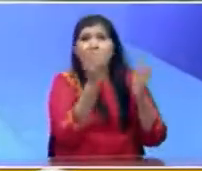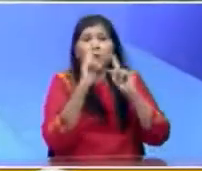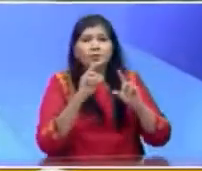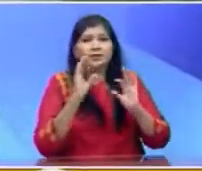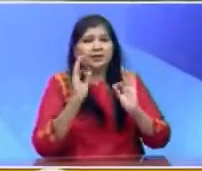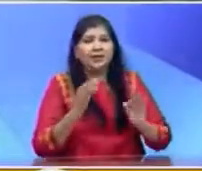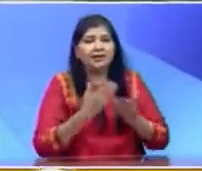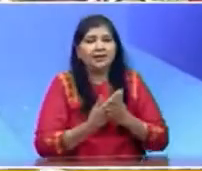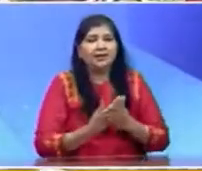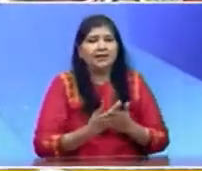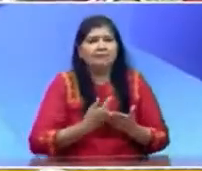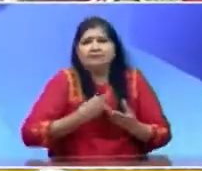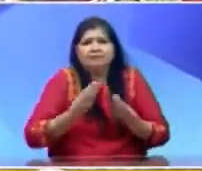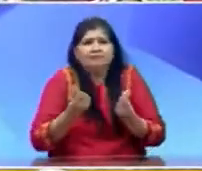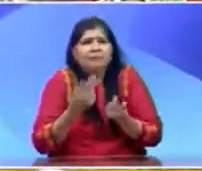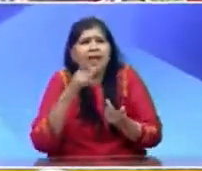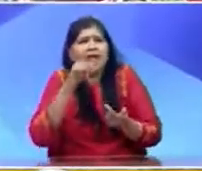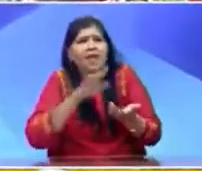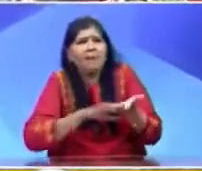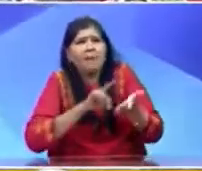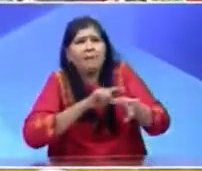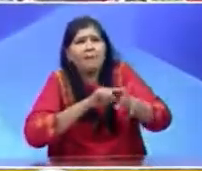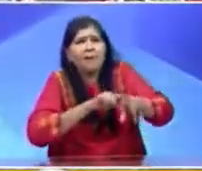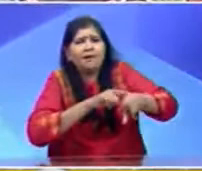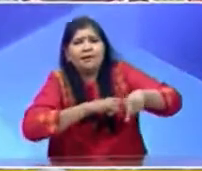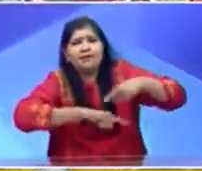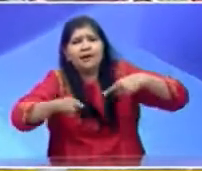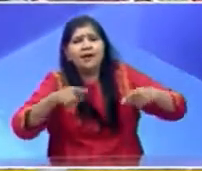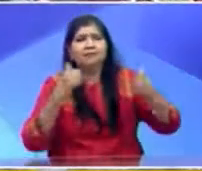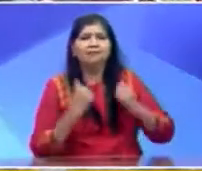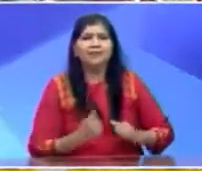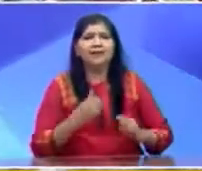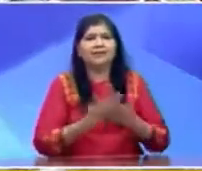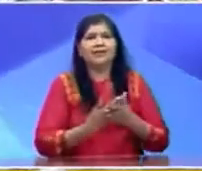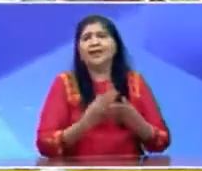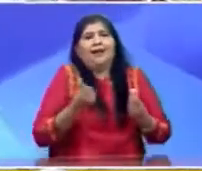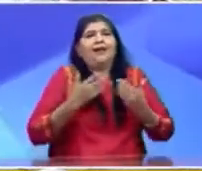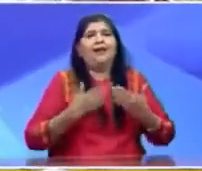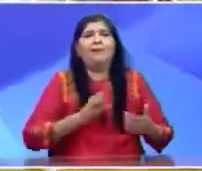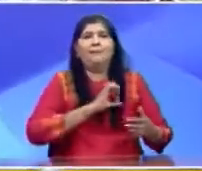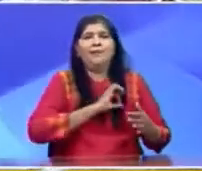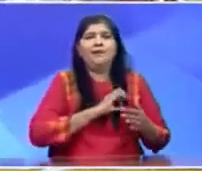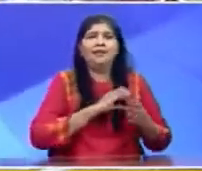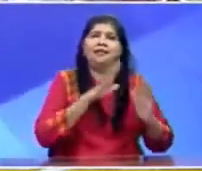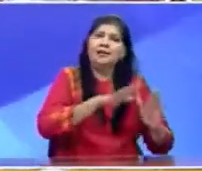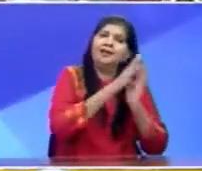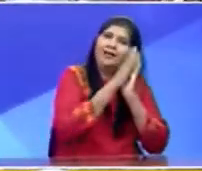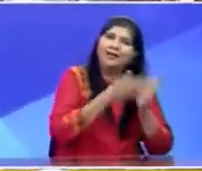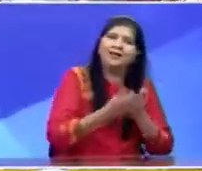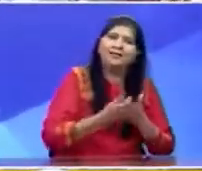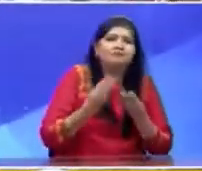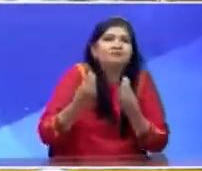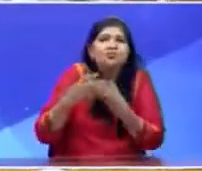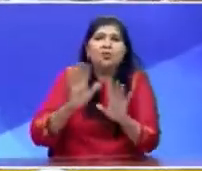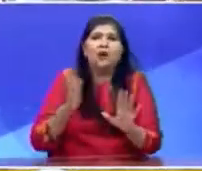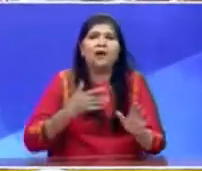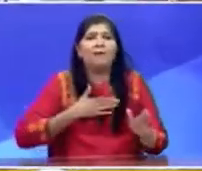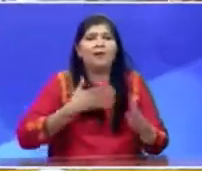देखकर महीने भर यहां रह जाते हैं। साथियों, हमारे देश